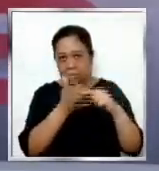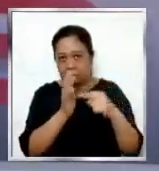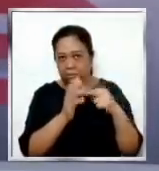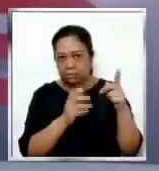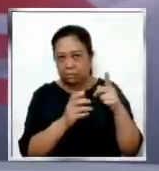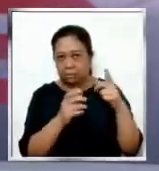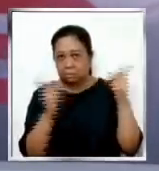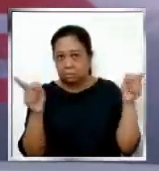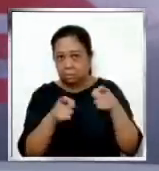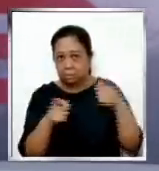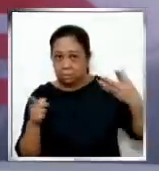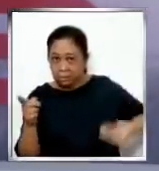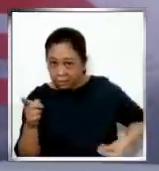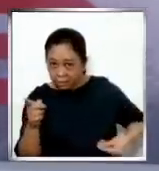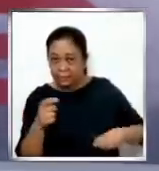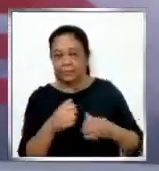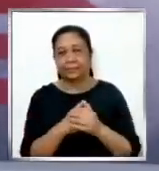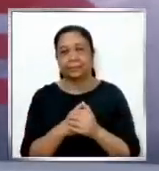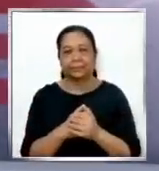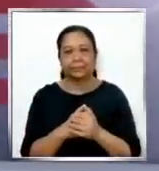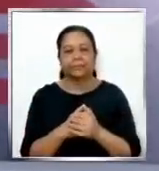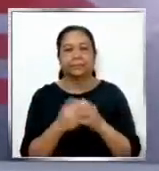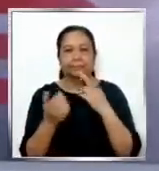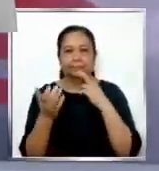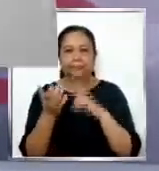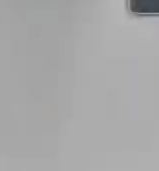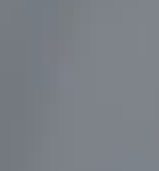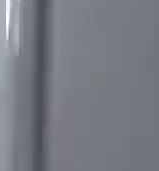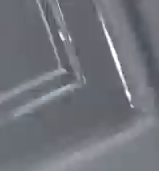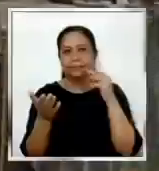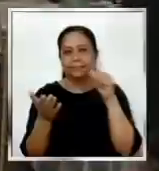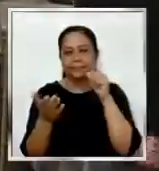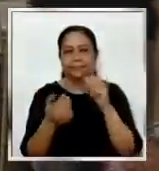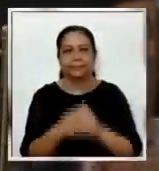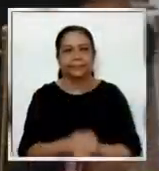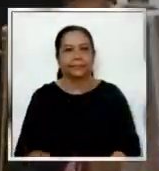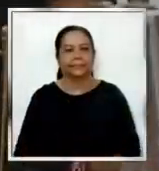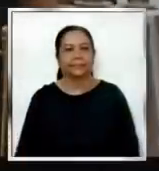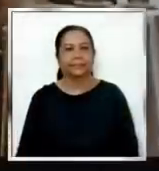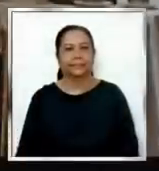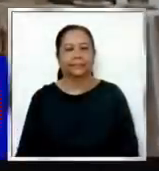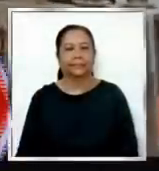otomatikong tiwali na ito. Nakatutok si Marisol Abdurrahman.